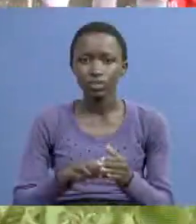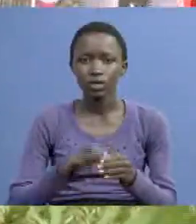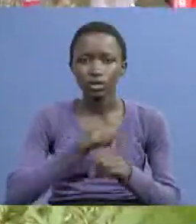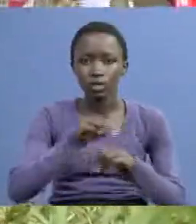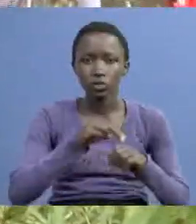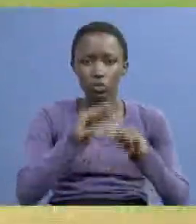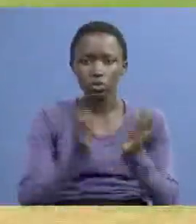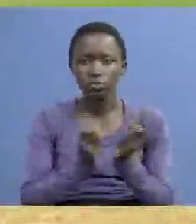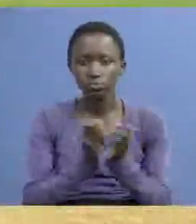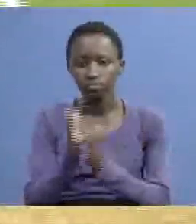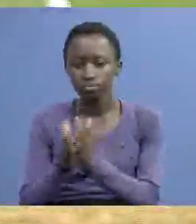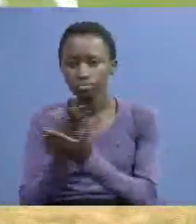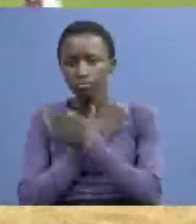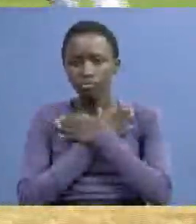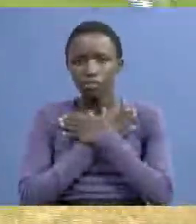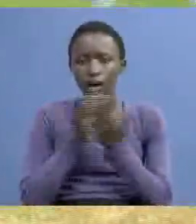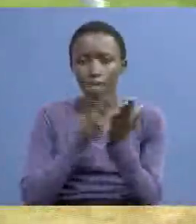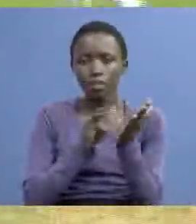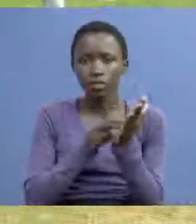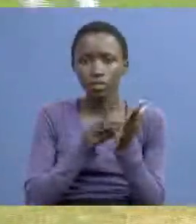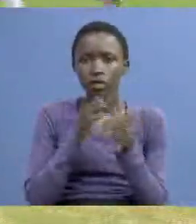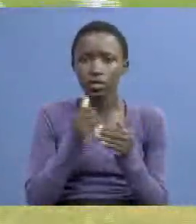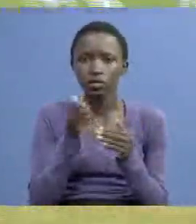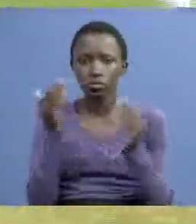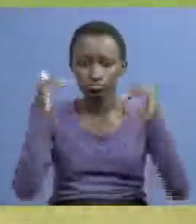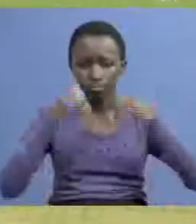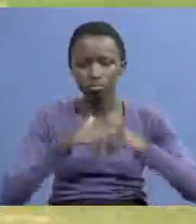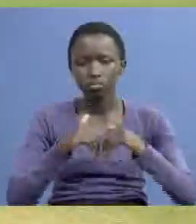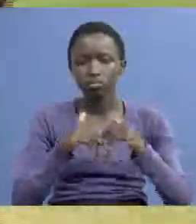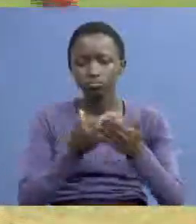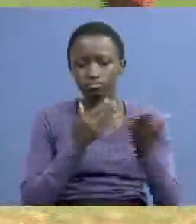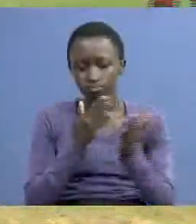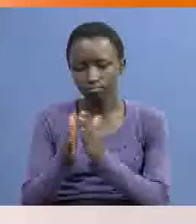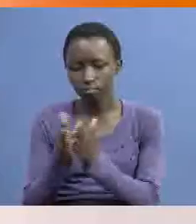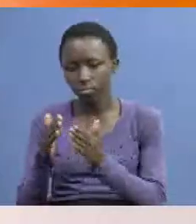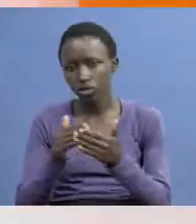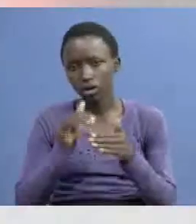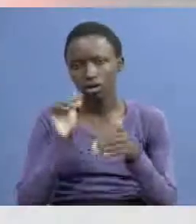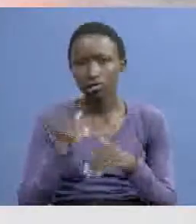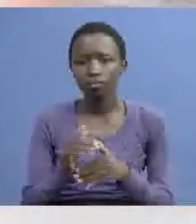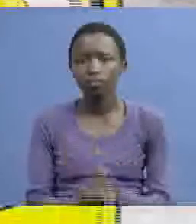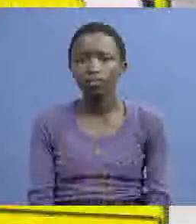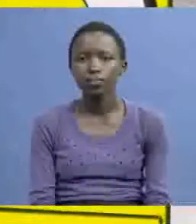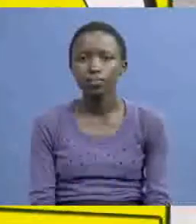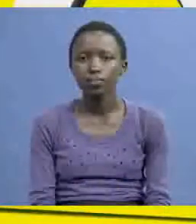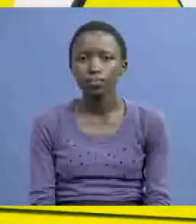Harambee Stars kuandaa mechi za kirafiki Machakos na wala sio Kasarani kama ilivyoratibiwa.